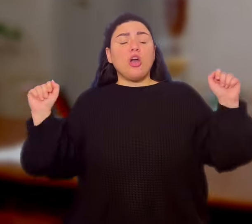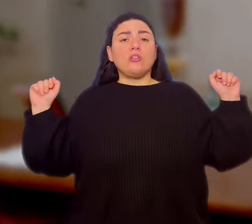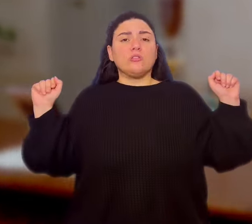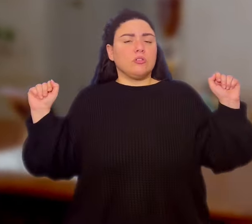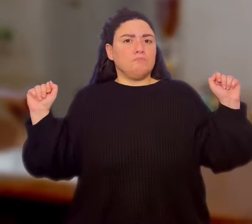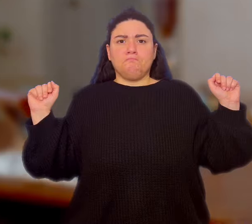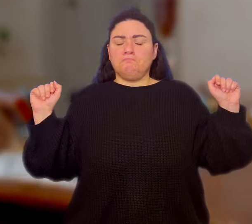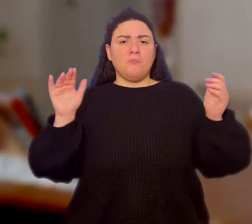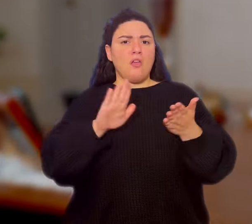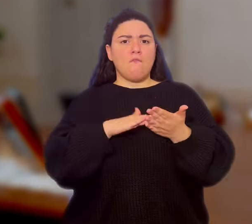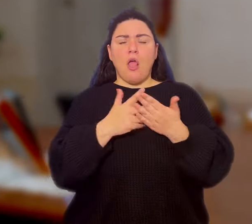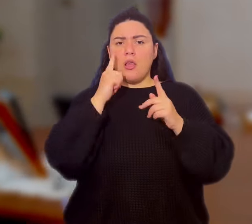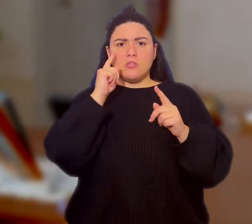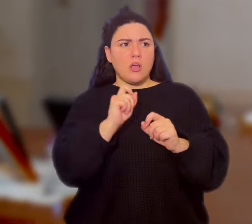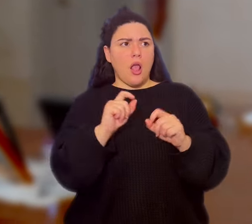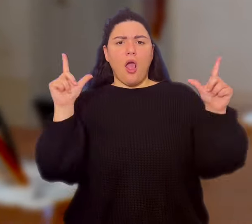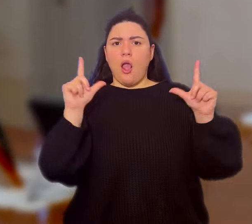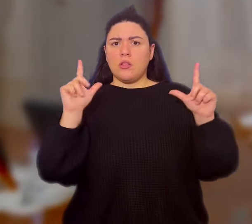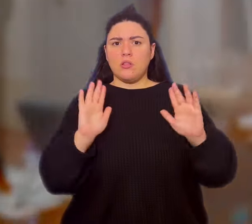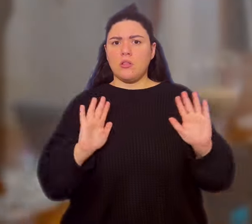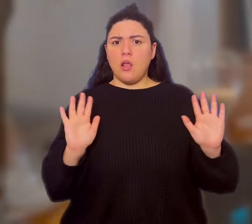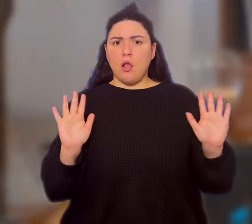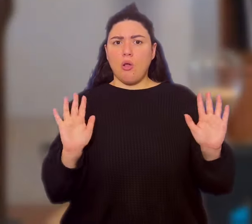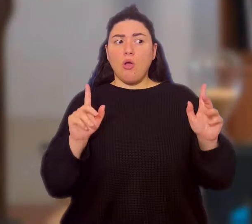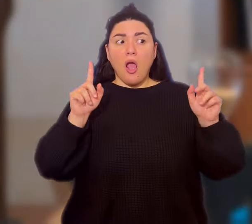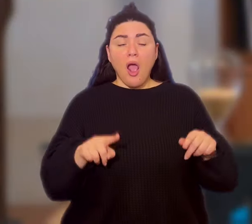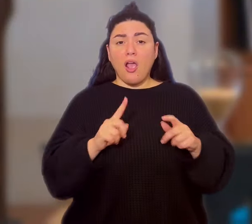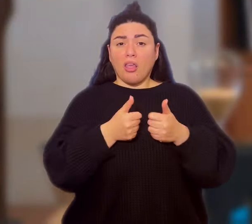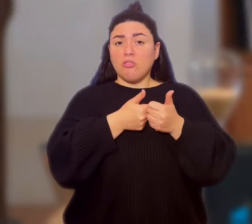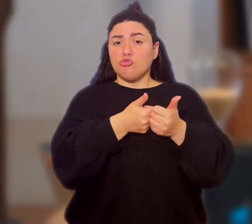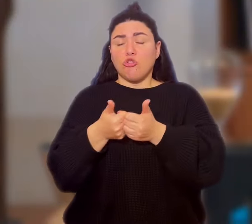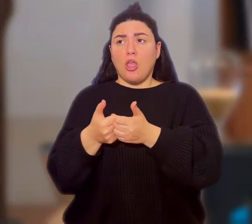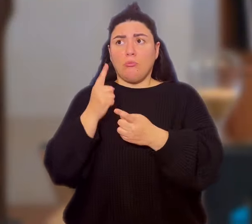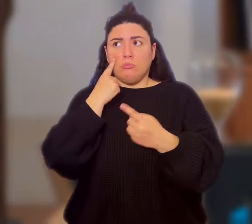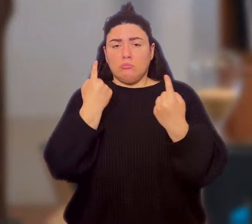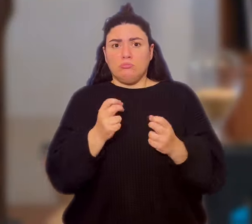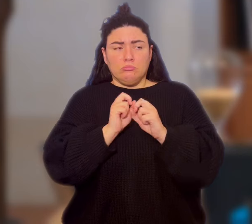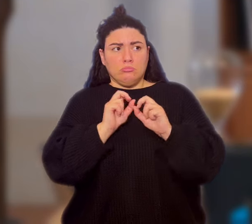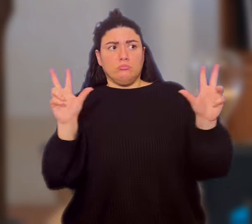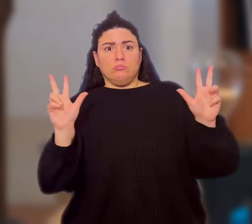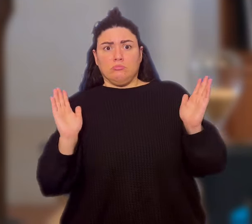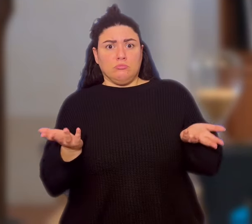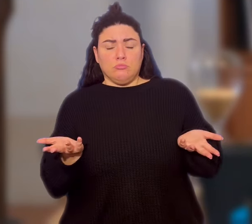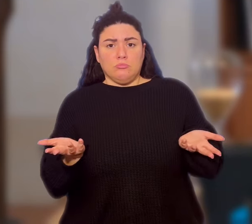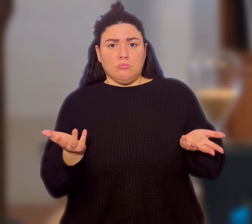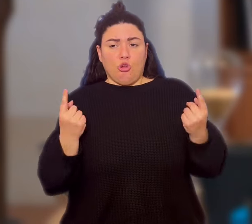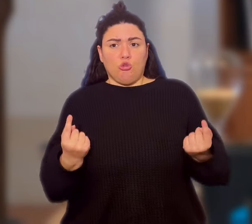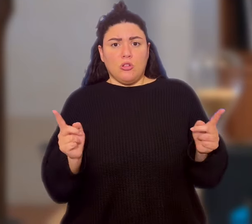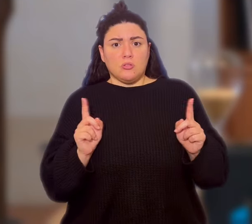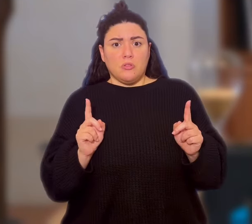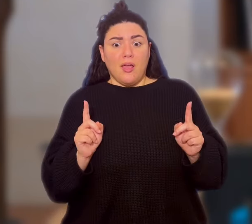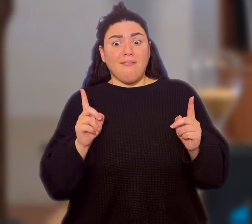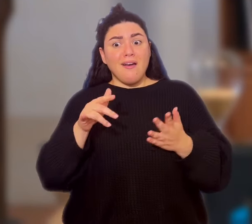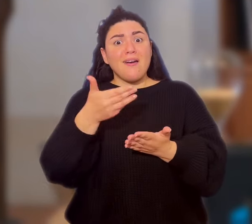lo scandalo lo scandalo che travolgerà gli stessi discepoli e nel racconto della passione che ascolteremo